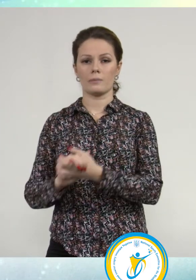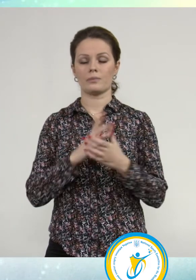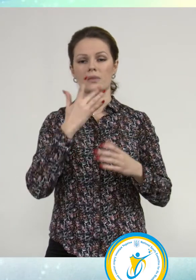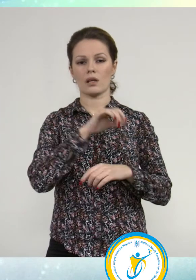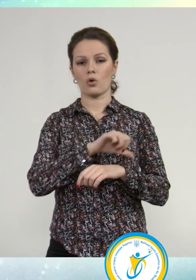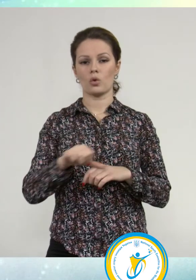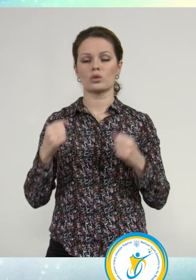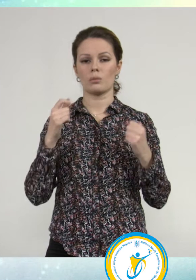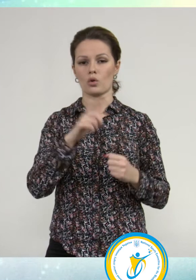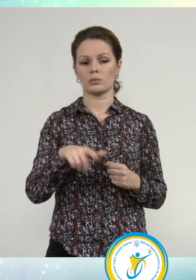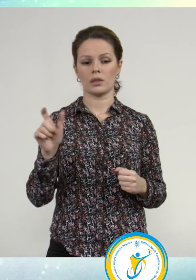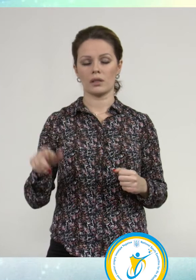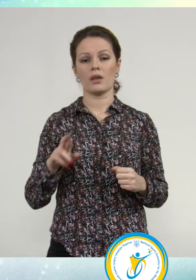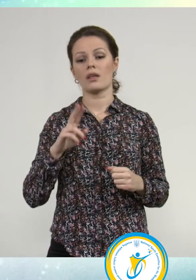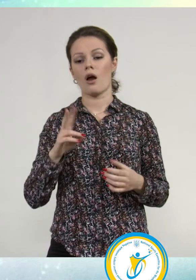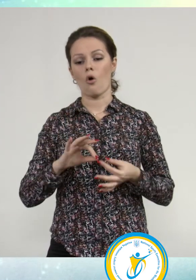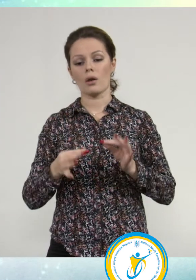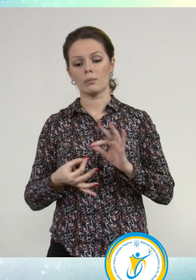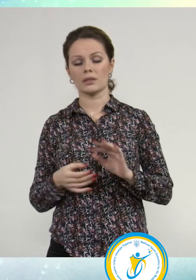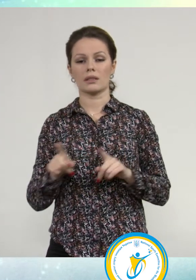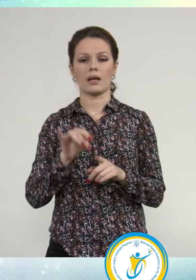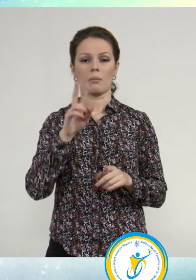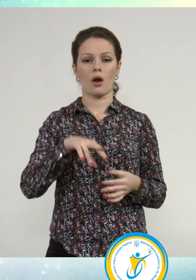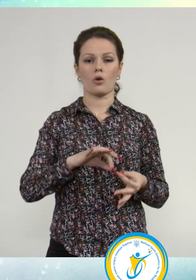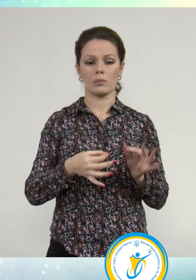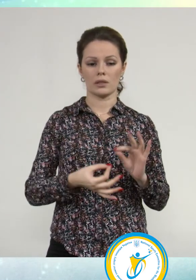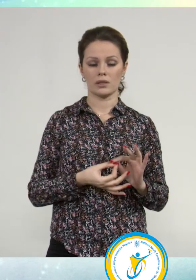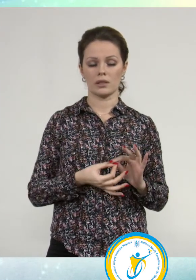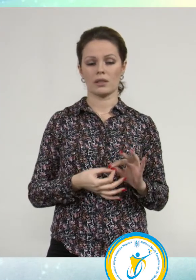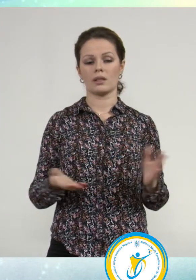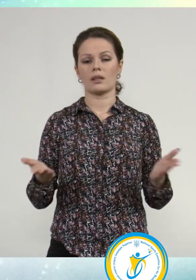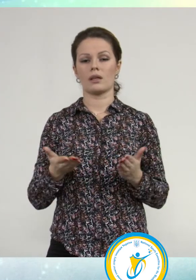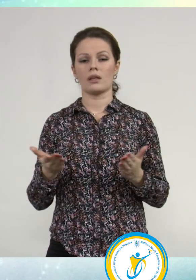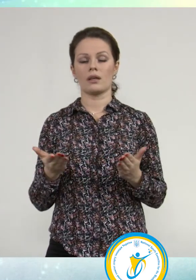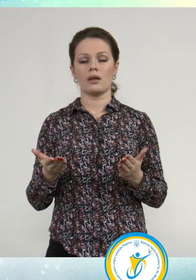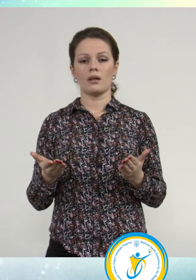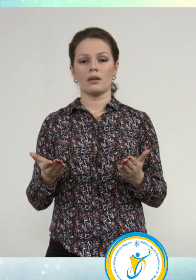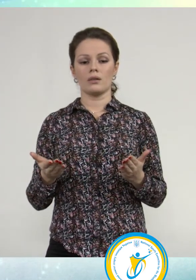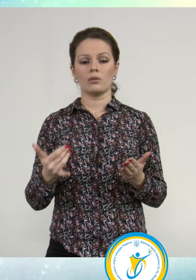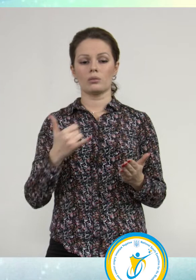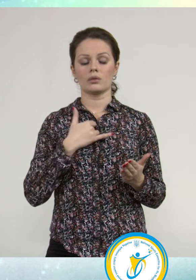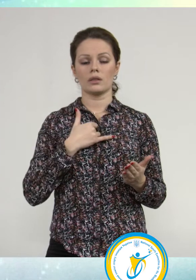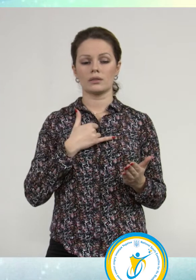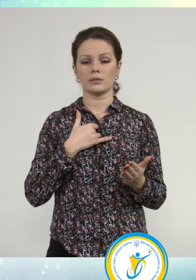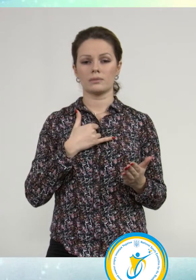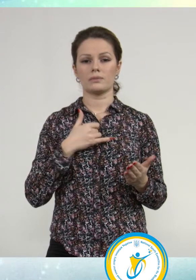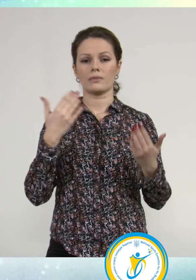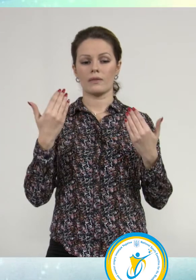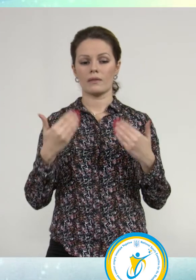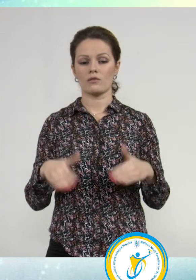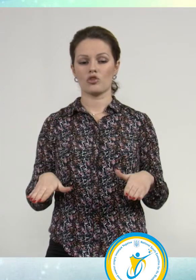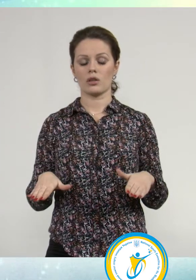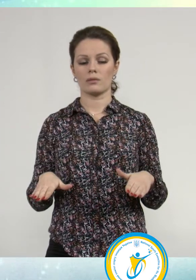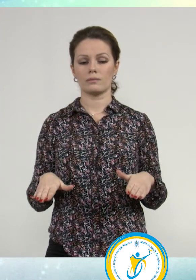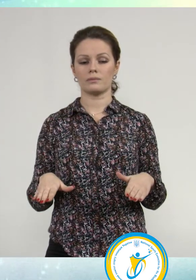як олімпійських, так і паралімпійських, які у нас вже, скажімо